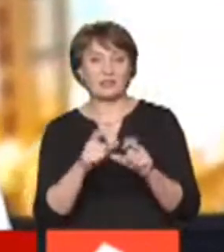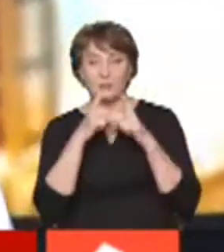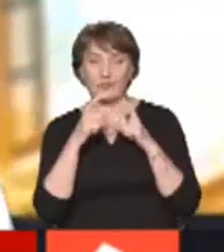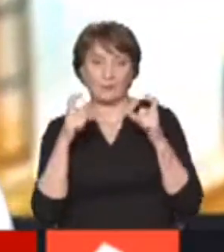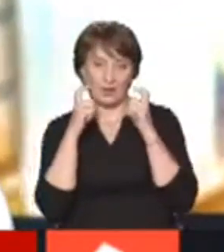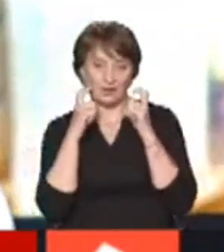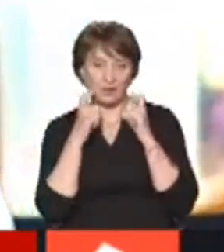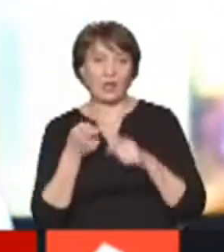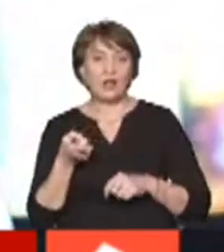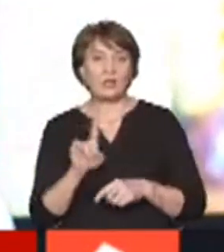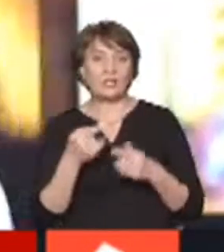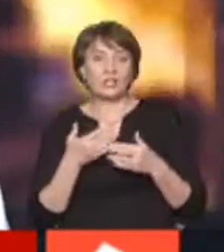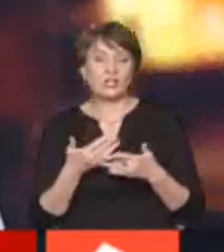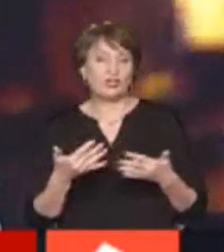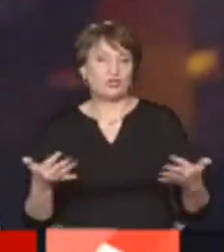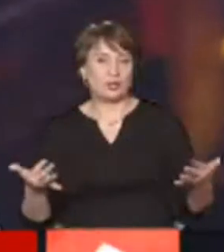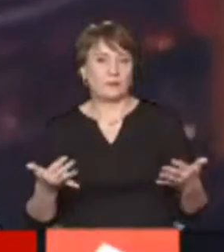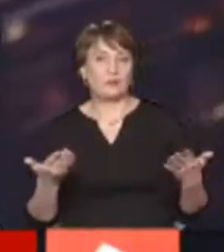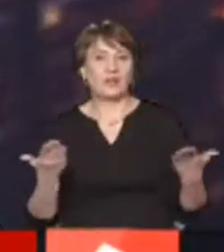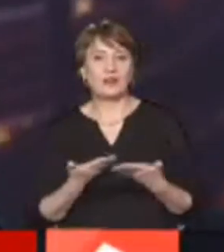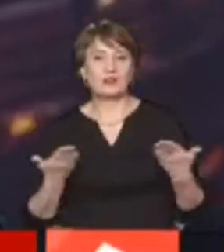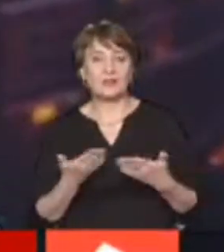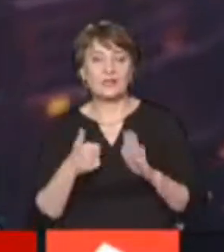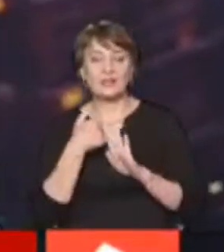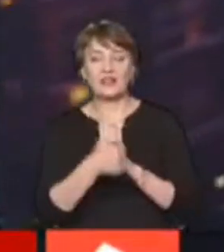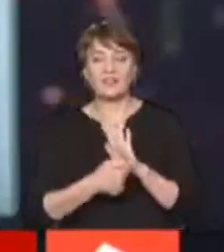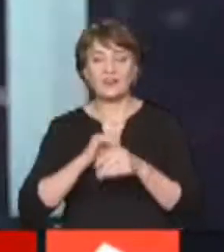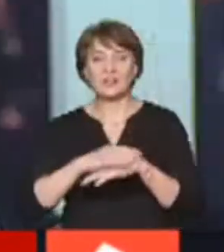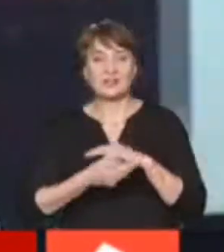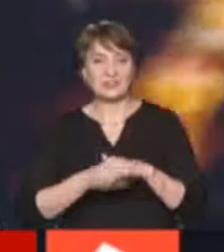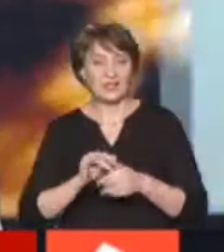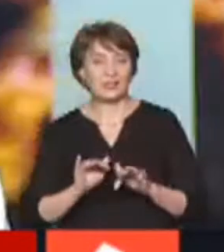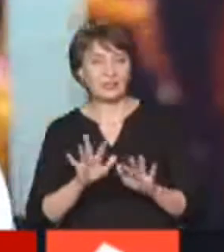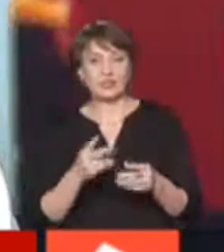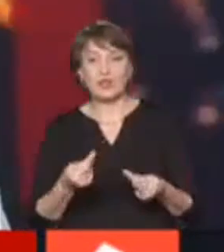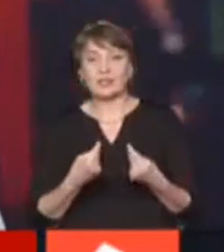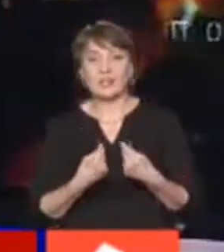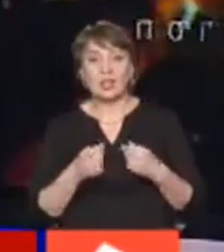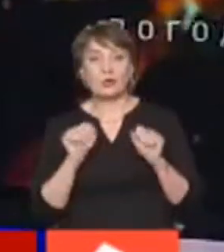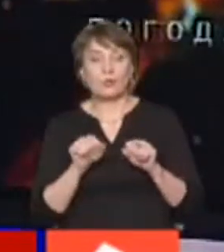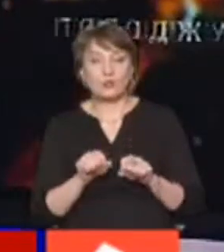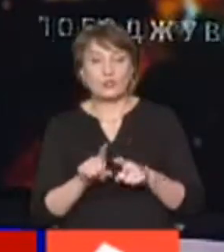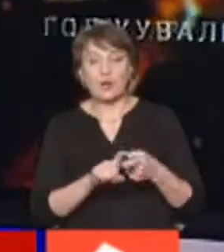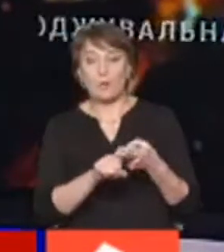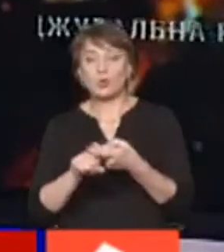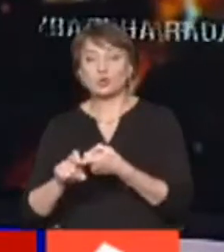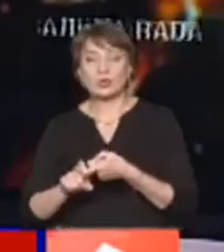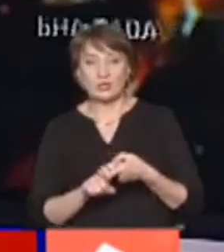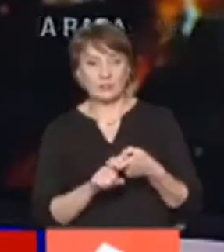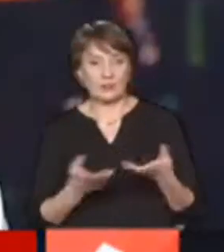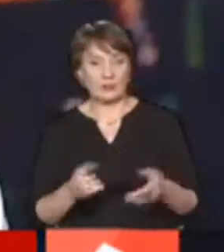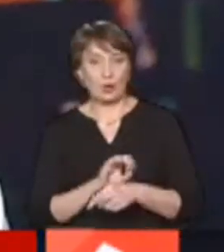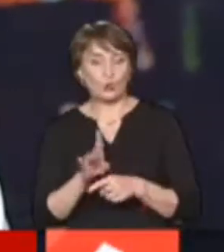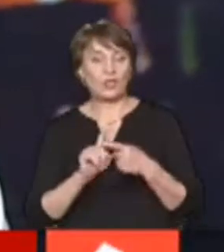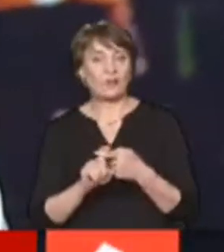маски, а також інших якихось дезінфекційних дій, які не дадуть можливість поширюватись коронавірусу.